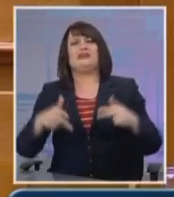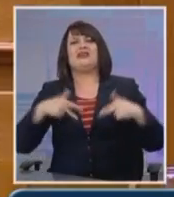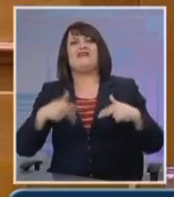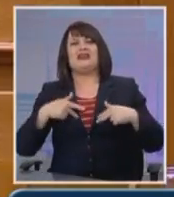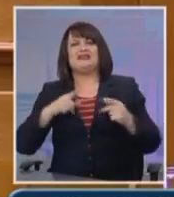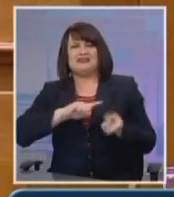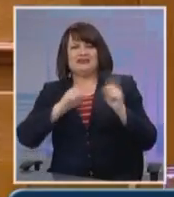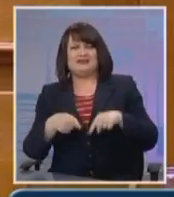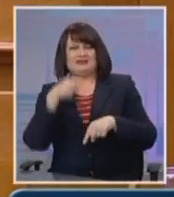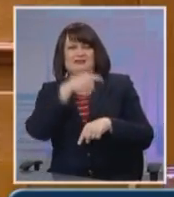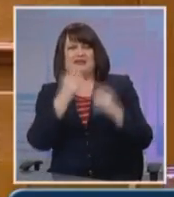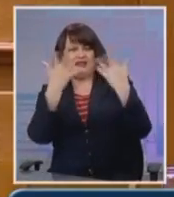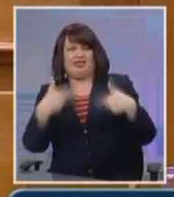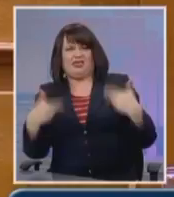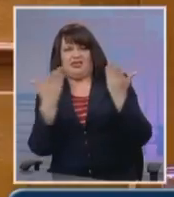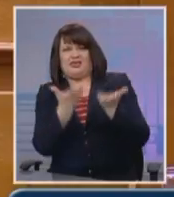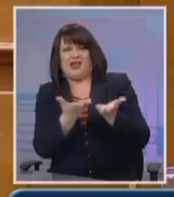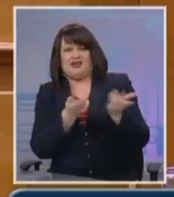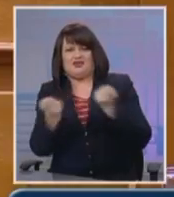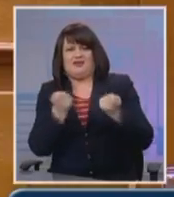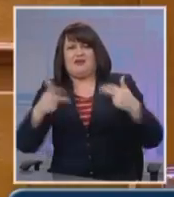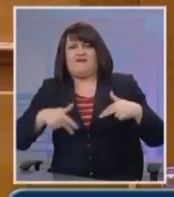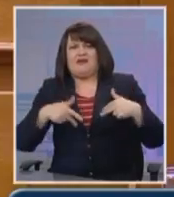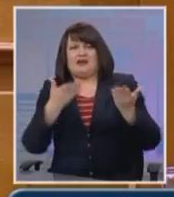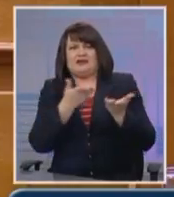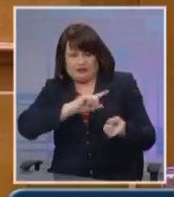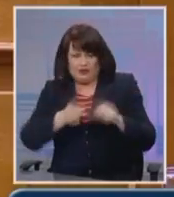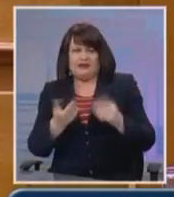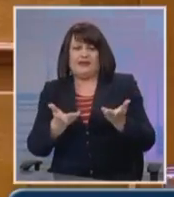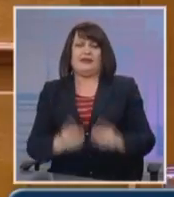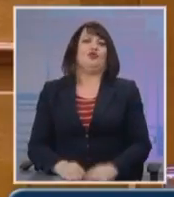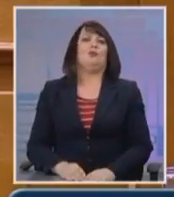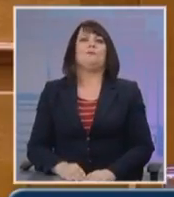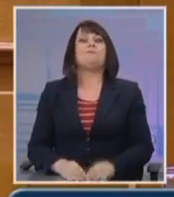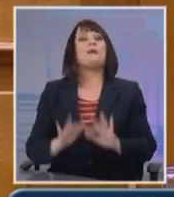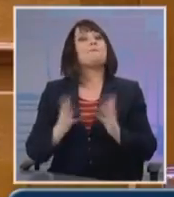το θείασο που μας κυβερνά σήμερα. Για να επιτευχθούν αυτοί οι ρυθμοί ανάπτυξης όμως,